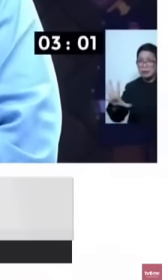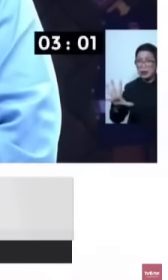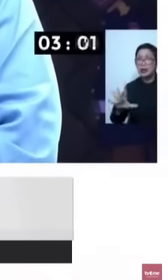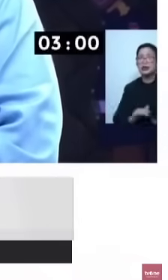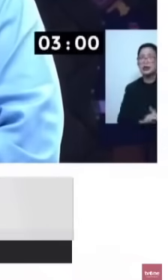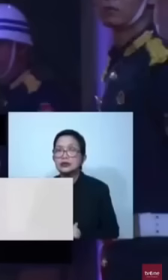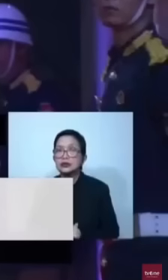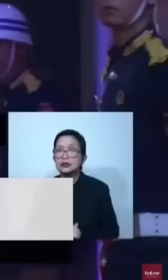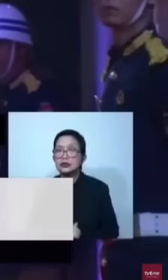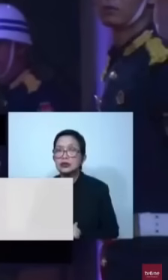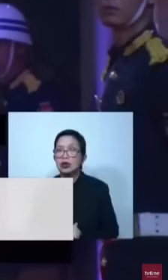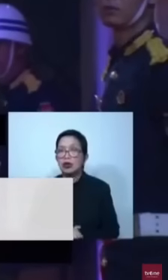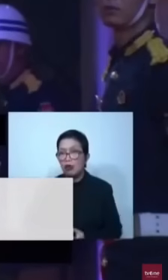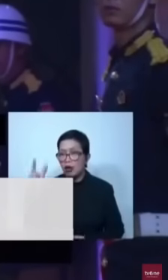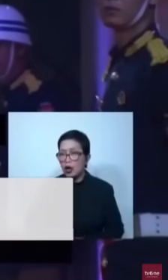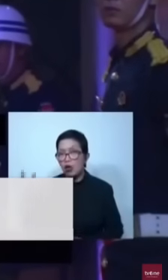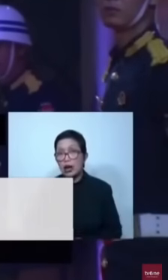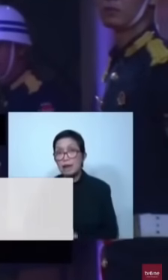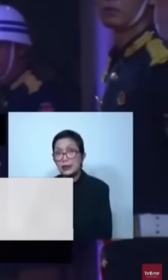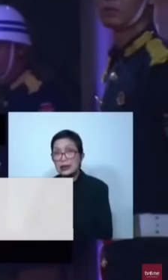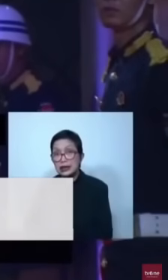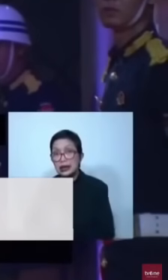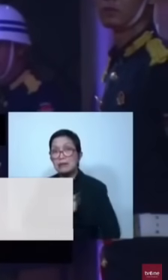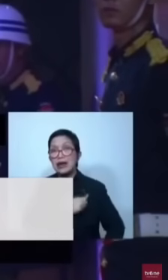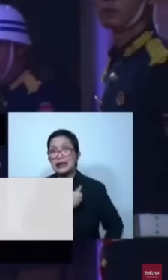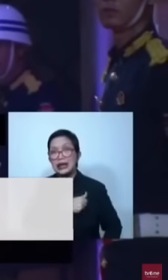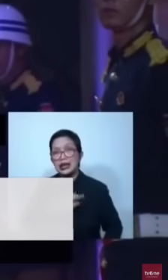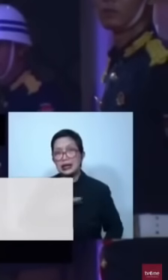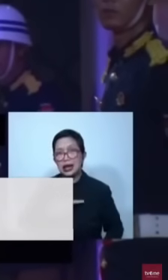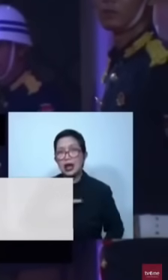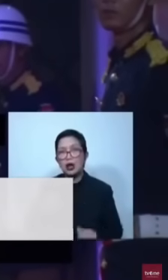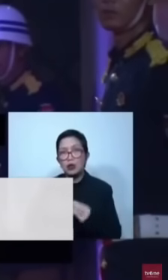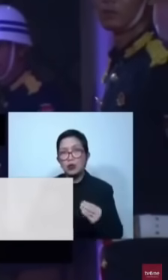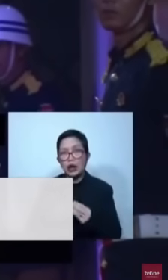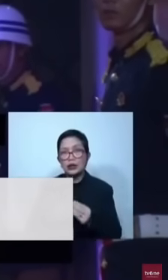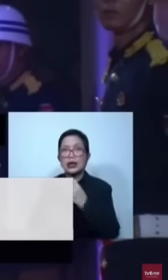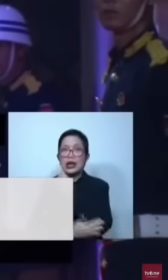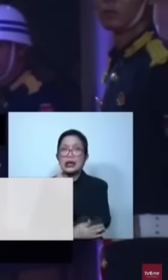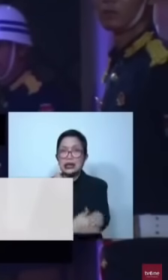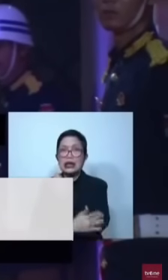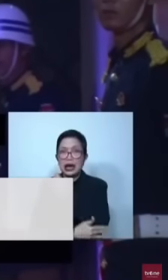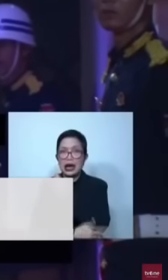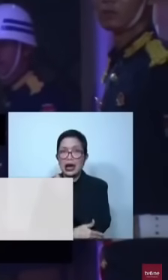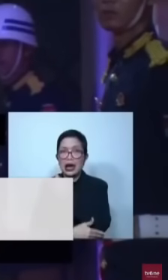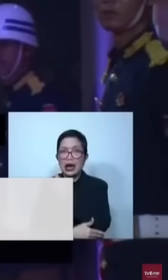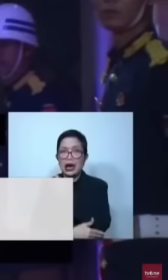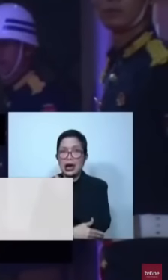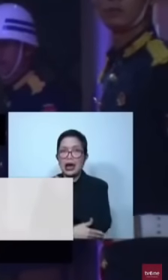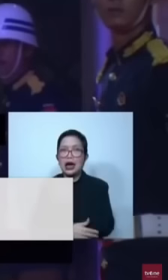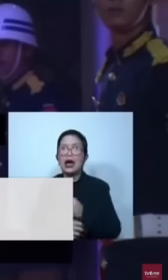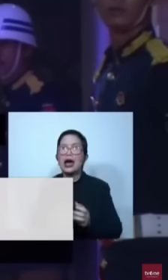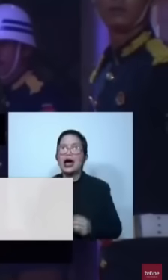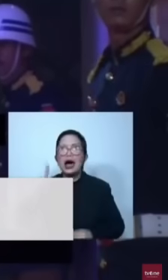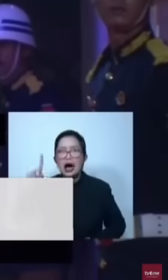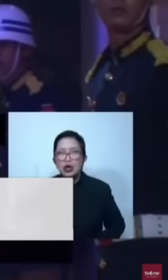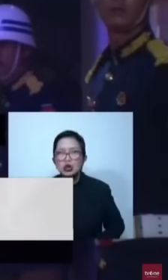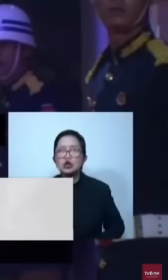sekali E dan saya rasa mereka performance-nya sangat luar biasa Untuk semua paslon tersebut Oke kalau kita lihat tadi ada gimik-gimik yang lucu-lucu juga